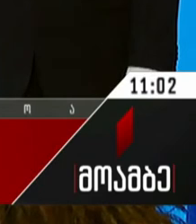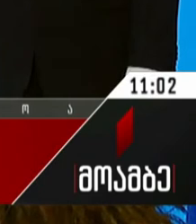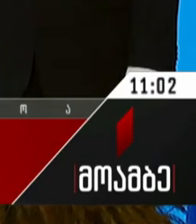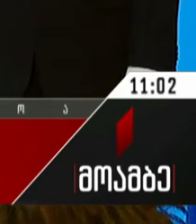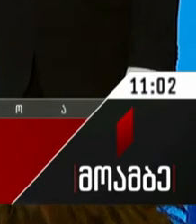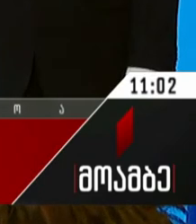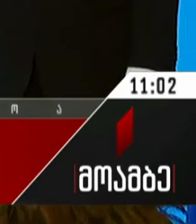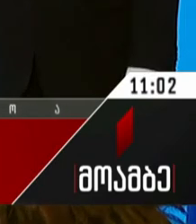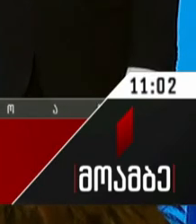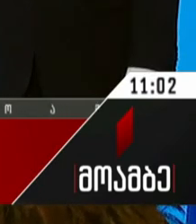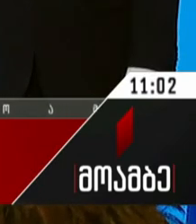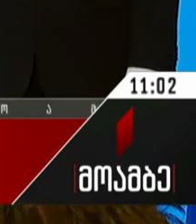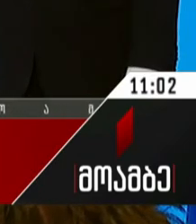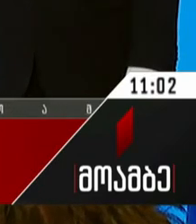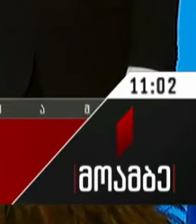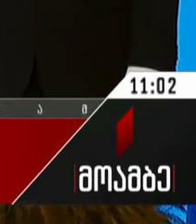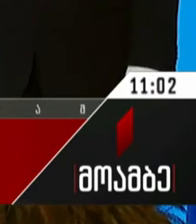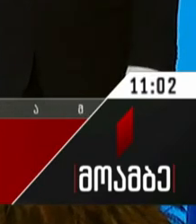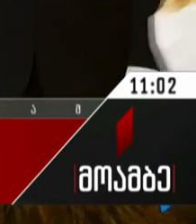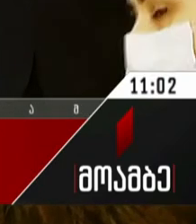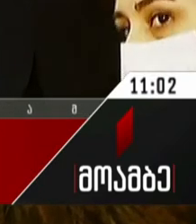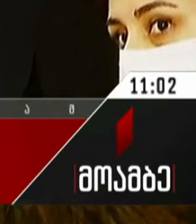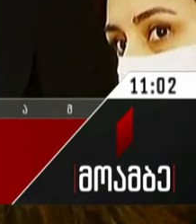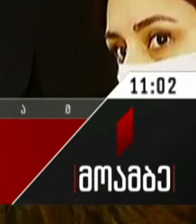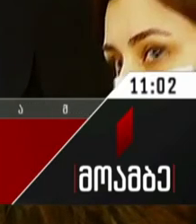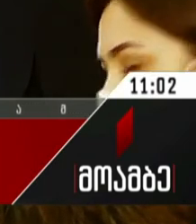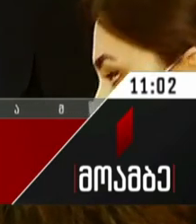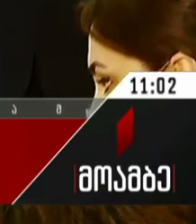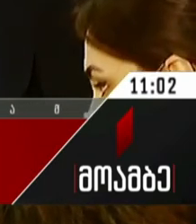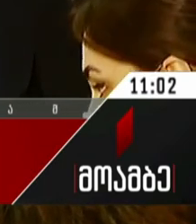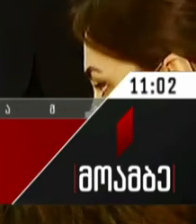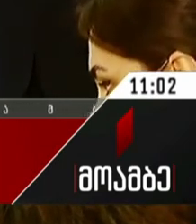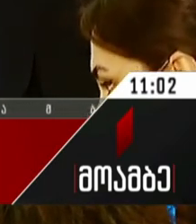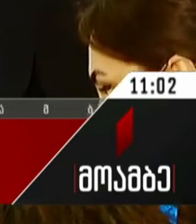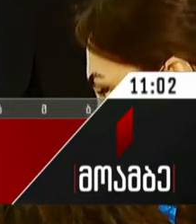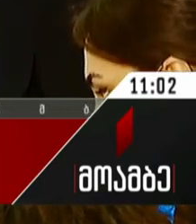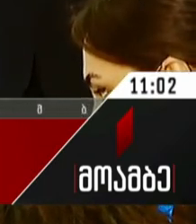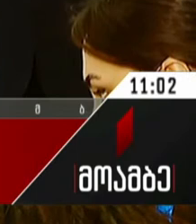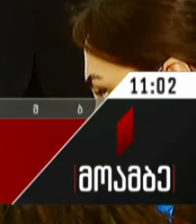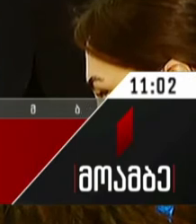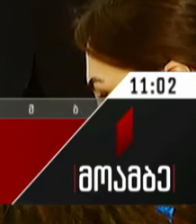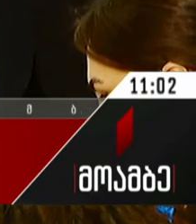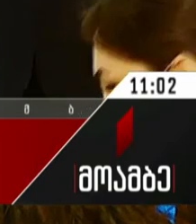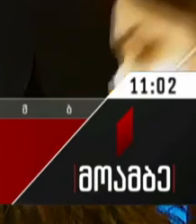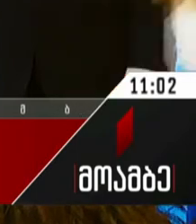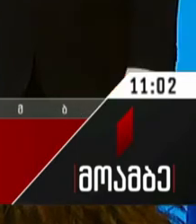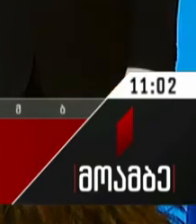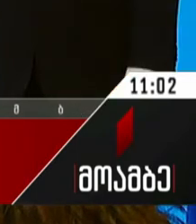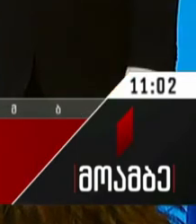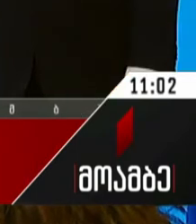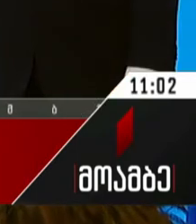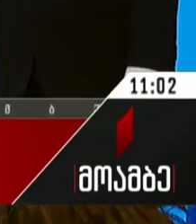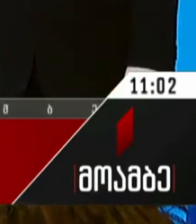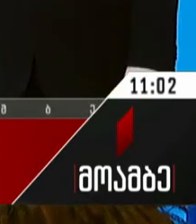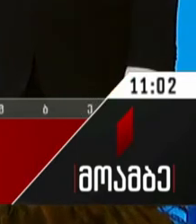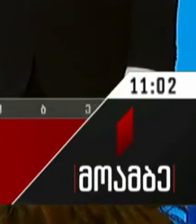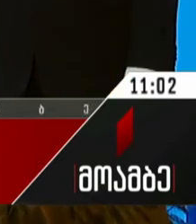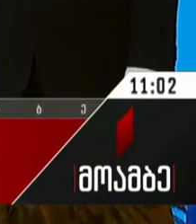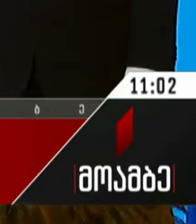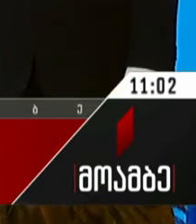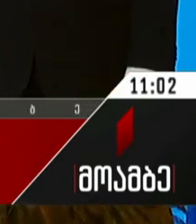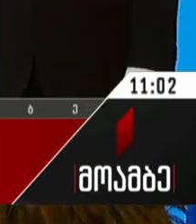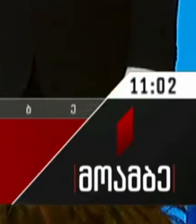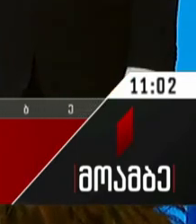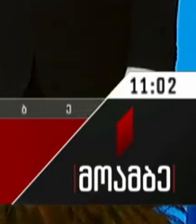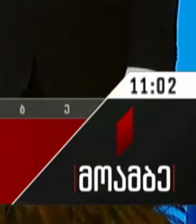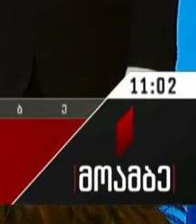ინფრასტრუქტურის და რეგიონული განვითარების სამინისტროში, მანამდე მუნიციპალური განვითარების ფონდის ხელმძღვანელი იყო, მანამდე პოლონეთის საელჩოში მუშაობდა და